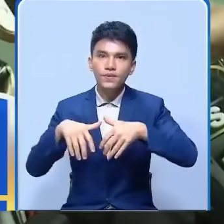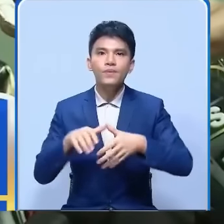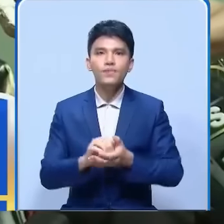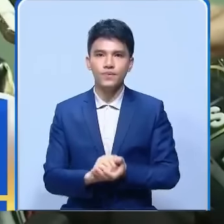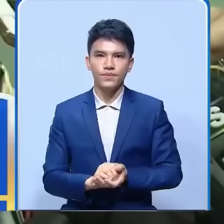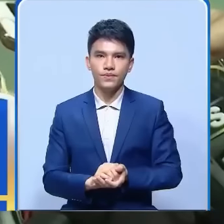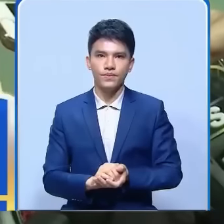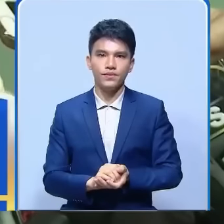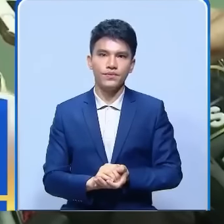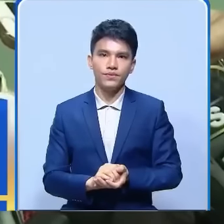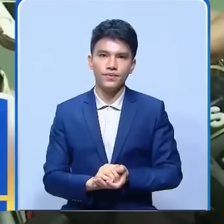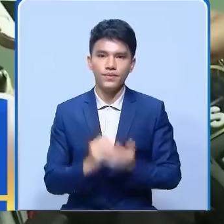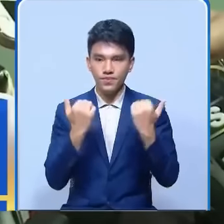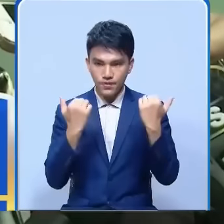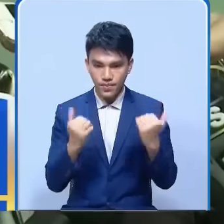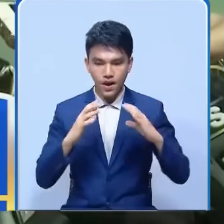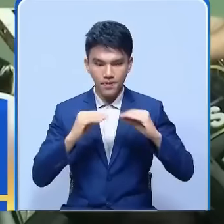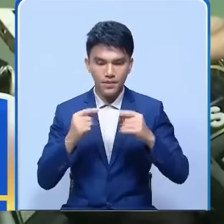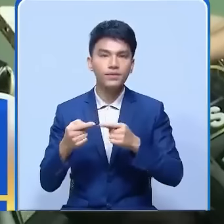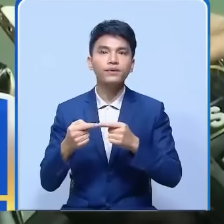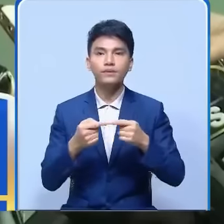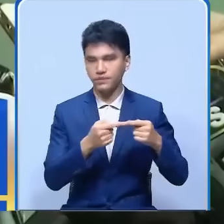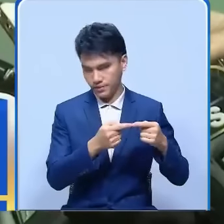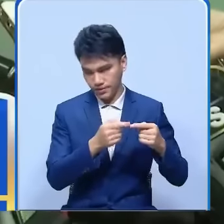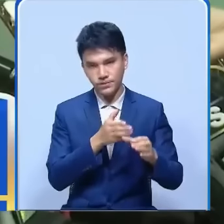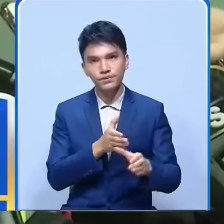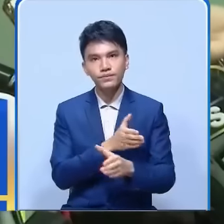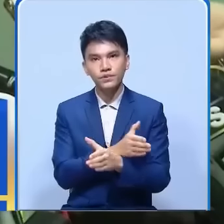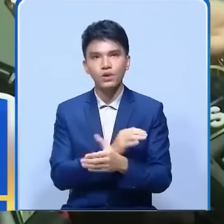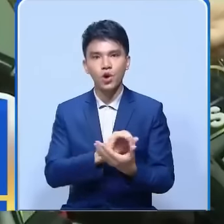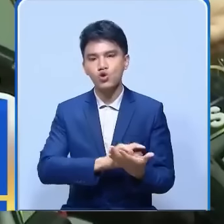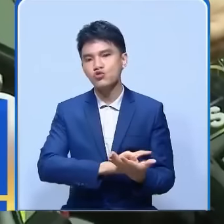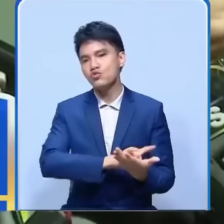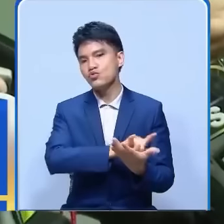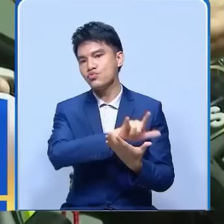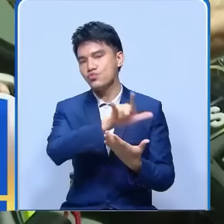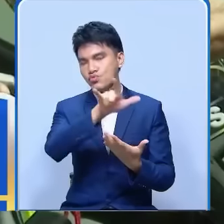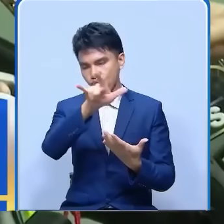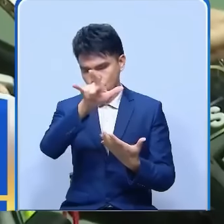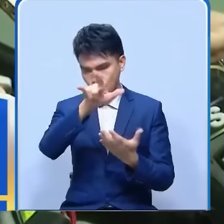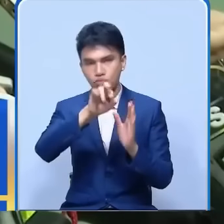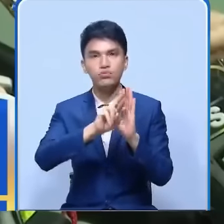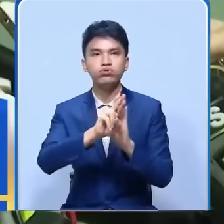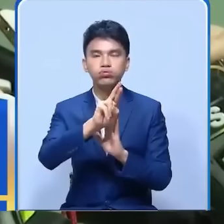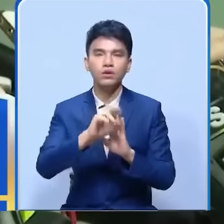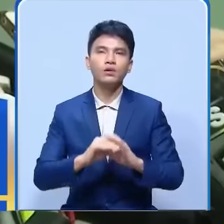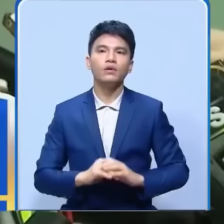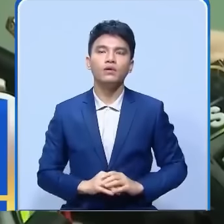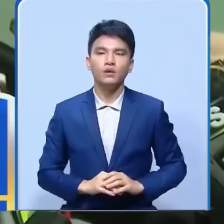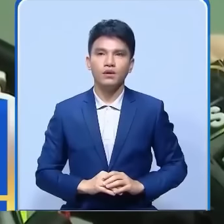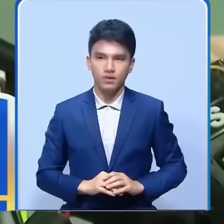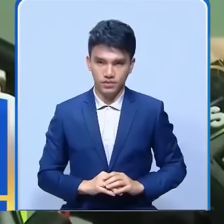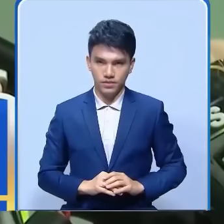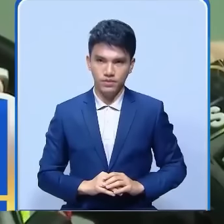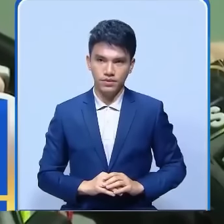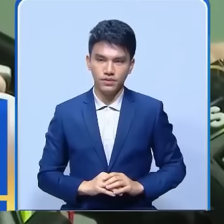ำท่วมเนี่ยแหละค่ะซึ่งก็จะประชุมต่อทันทีนะคะก่อนที่จะบินไปที่จังหวัดเชียงรายนะคะเช่นเดียวกับทางด้าน